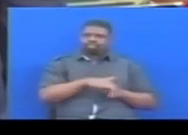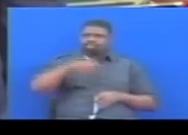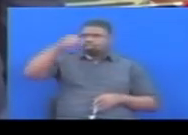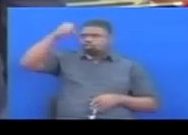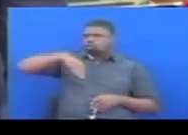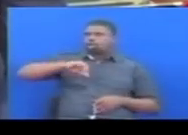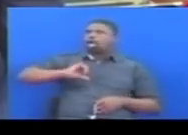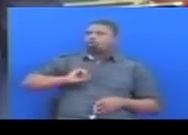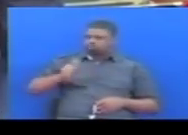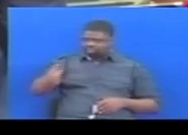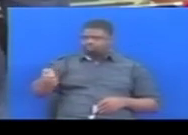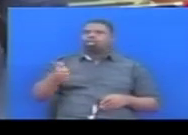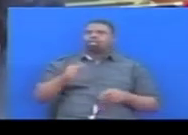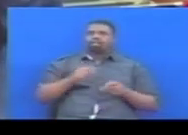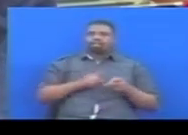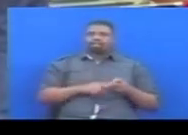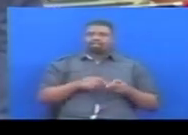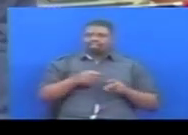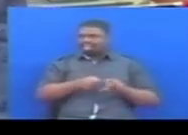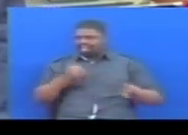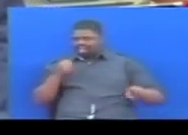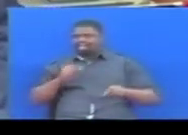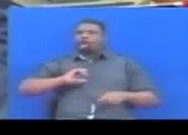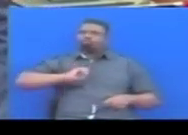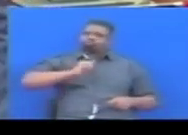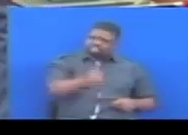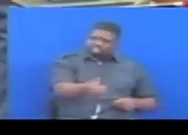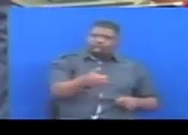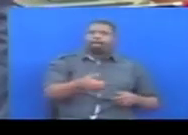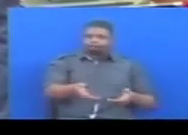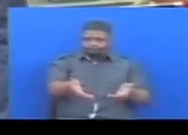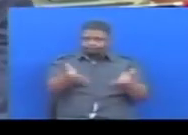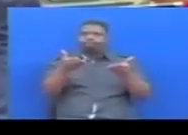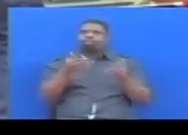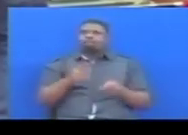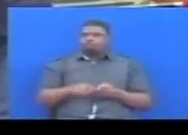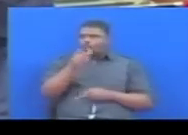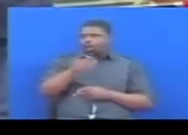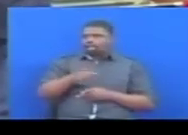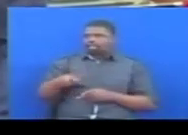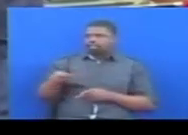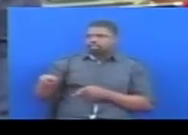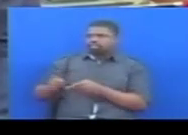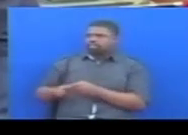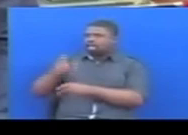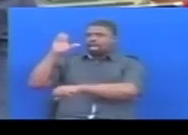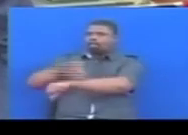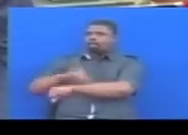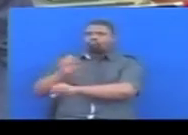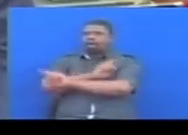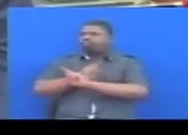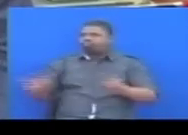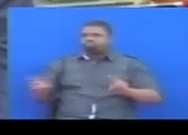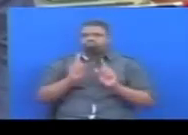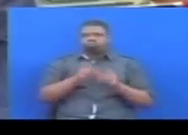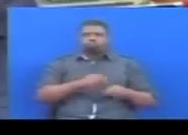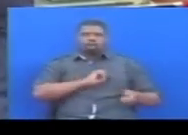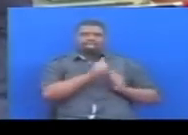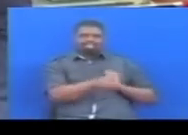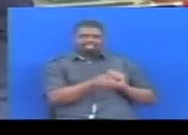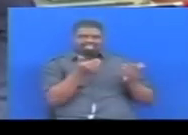yaruhusiwe, matumizi ya jenereta yaruhusiwe, na wananchi wasikamatwe kwa kutokuwa na leseni hivi